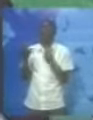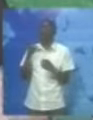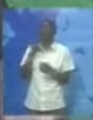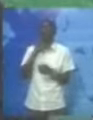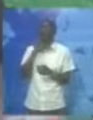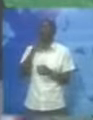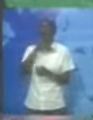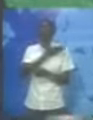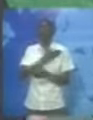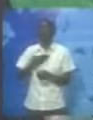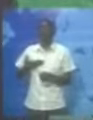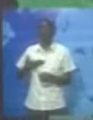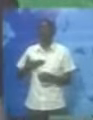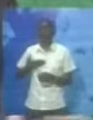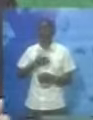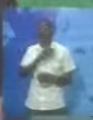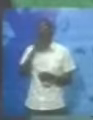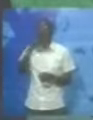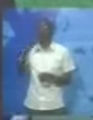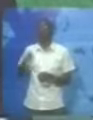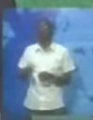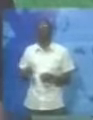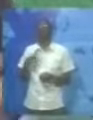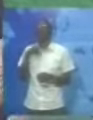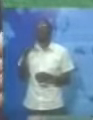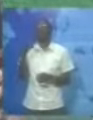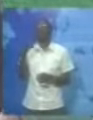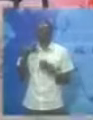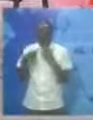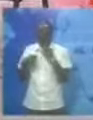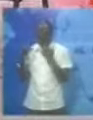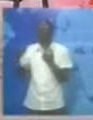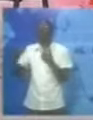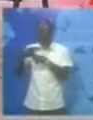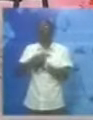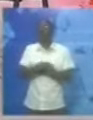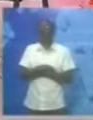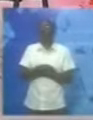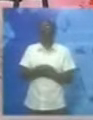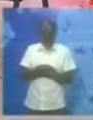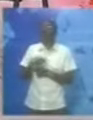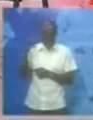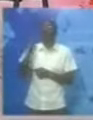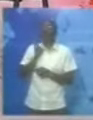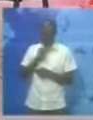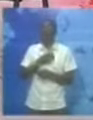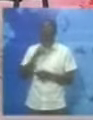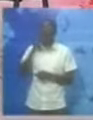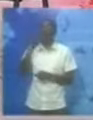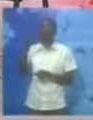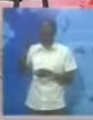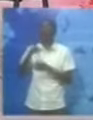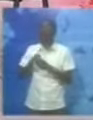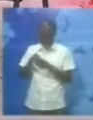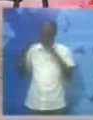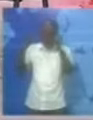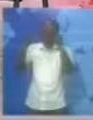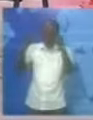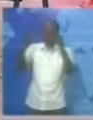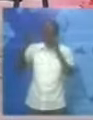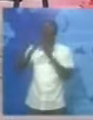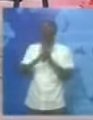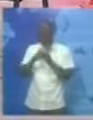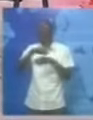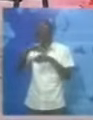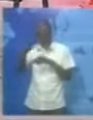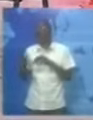parce que l'enthousiasme, c'est sympa, mais il faut quand même vérifier les sources. Aujourd'hui, vous avez vu qu'on est dans l'époque où on sort une information, et puis après, on